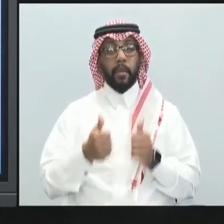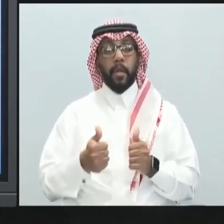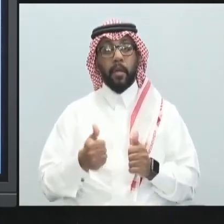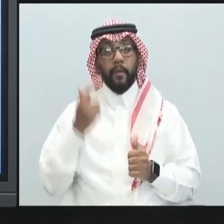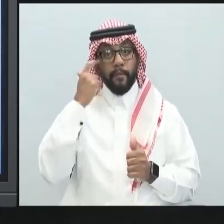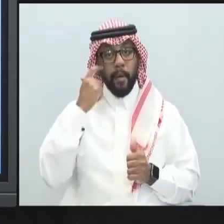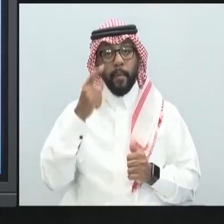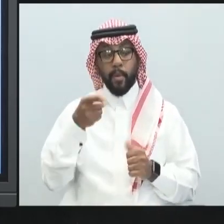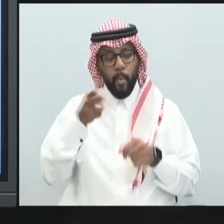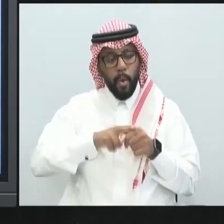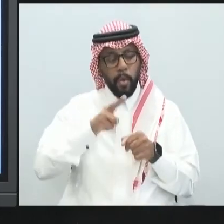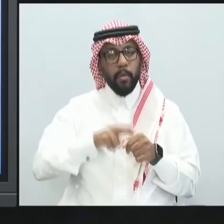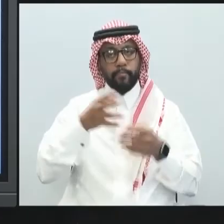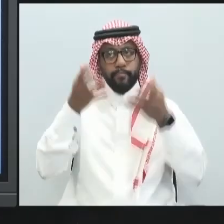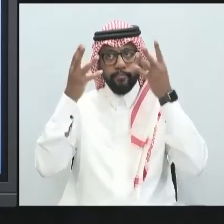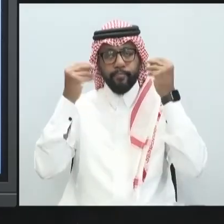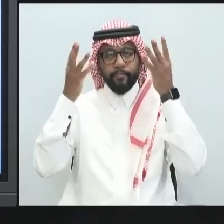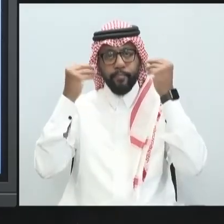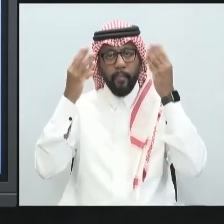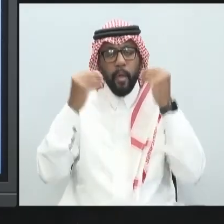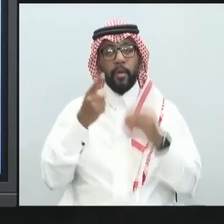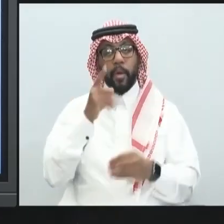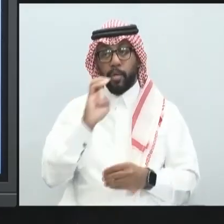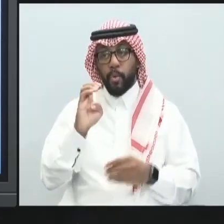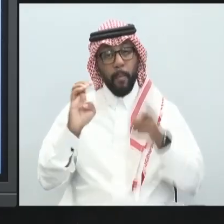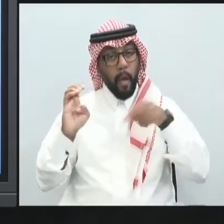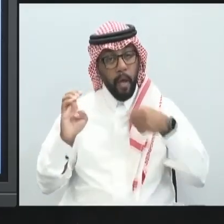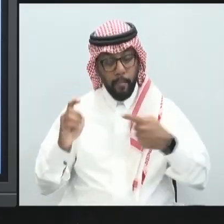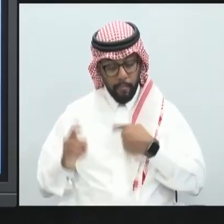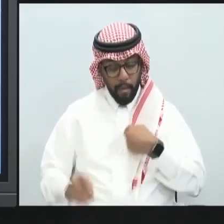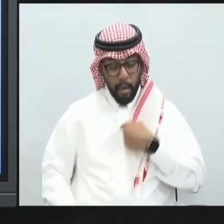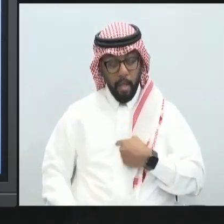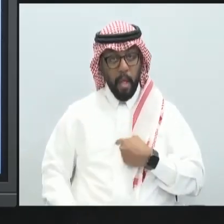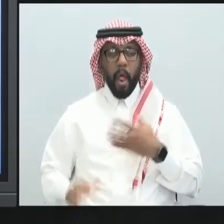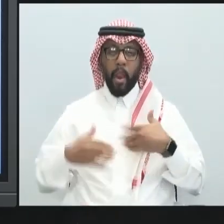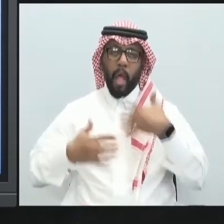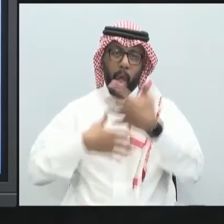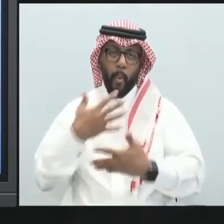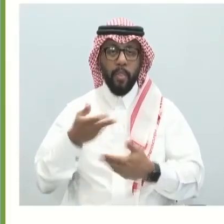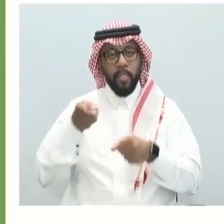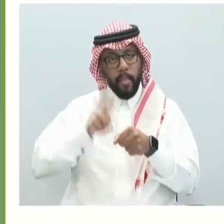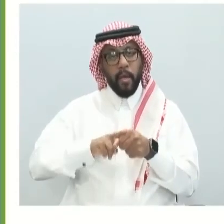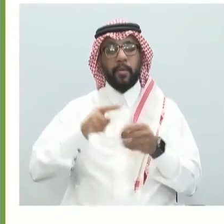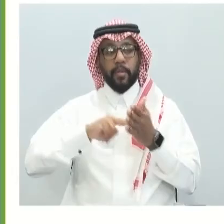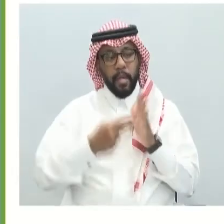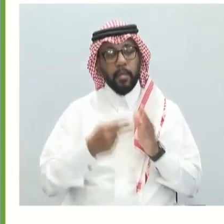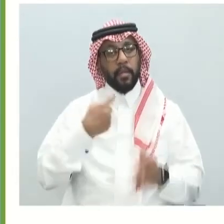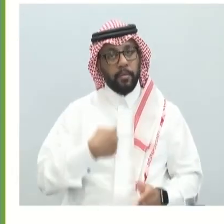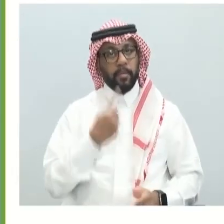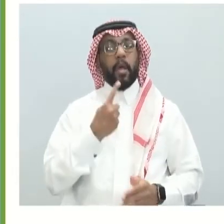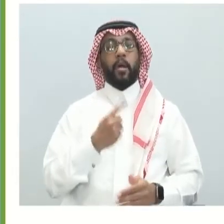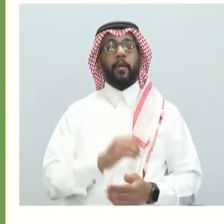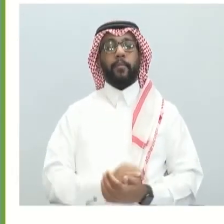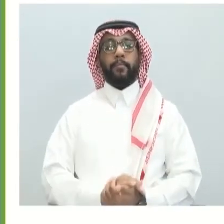ان تعيد قراءه النص مره اخرى حتى تستوعب ما ورد فيه اذا نكتب